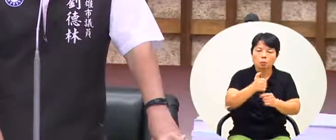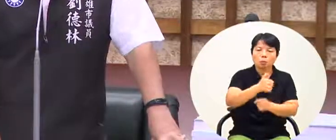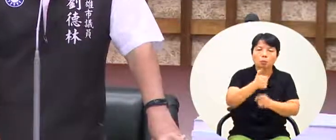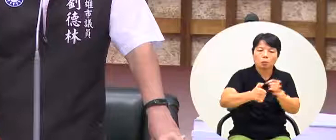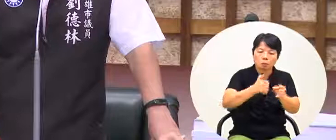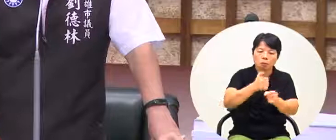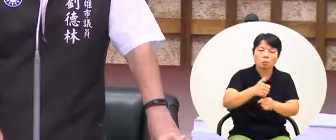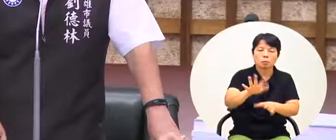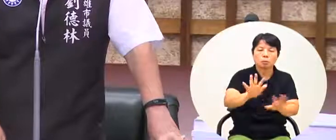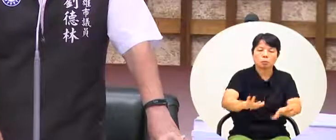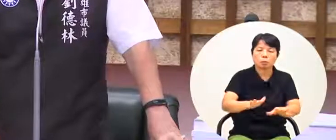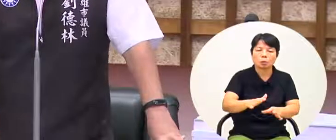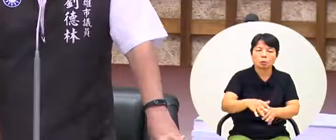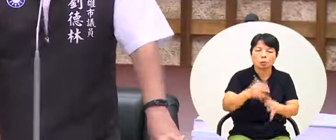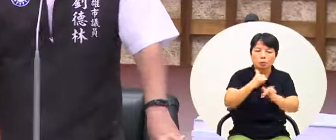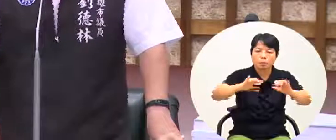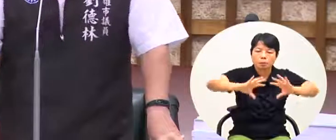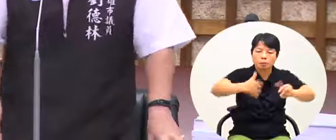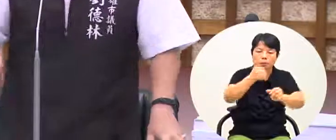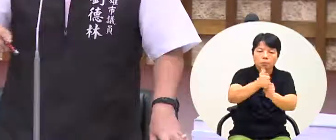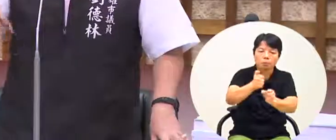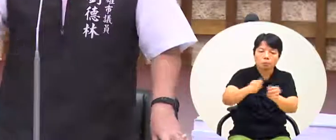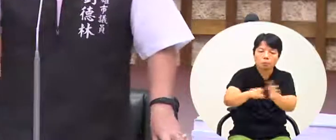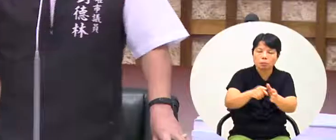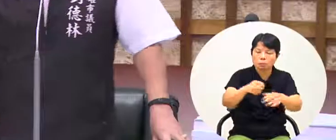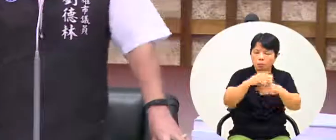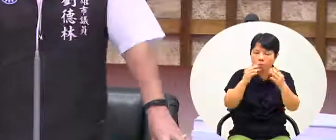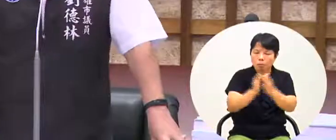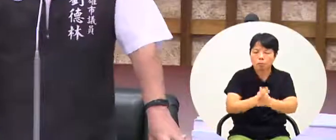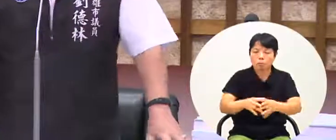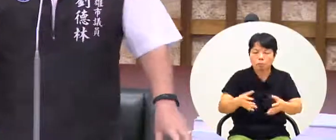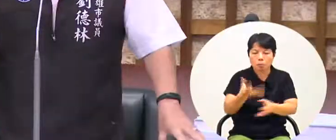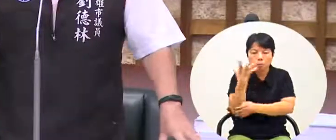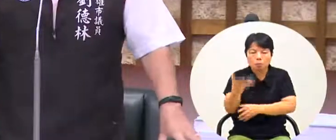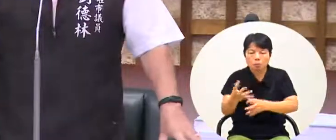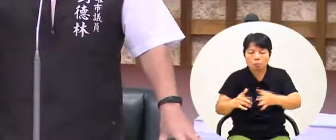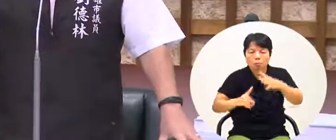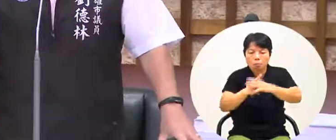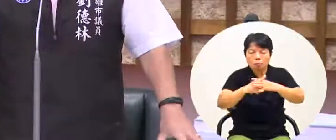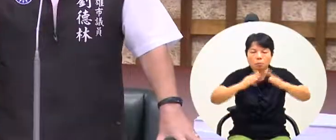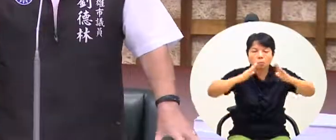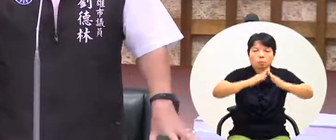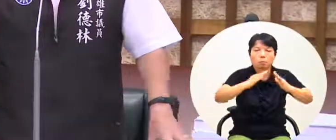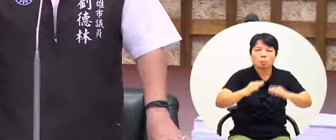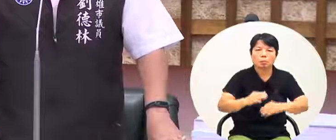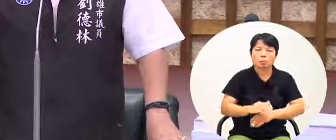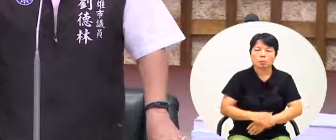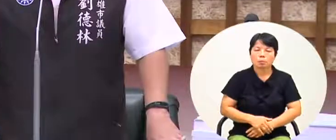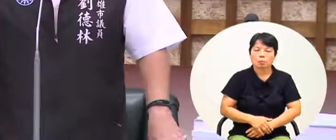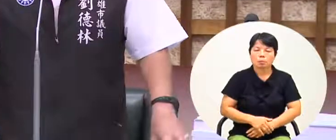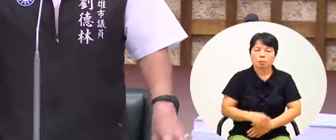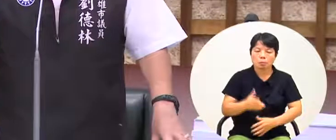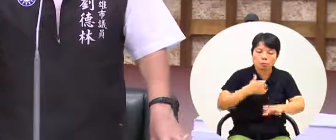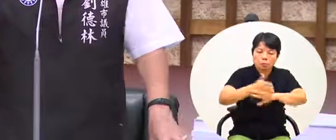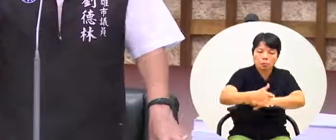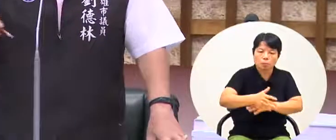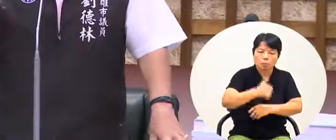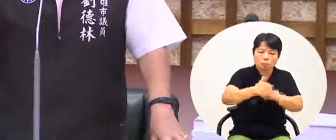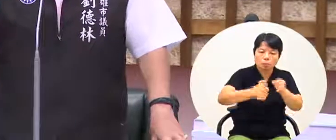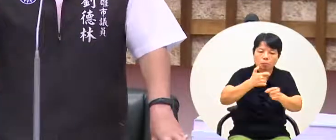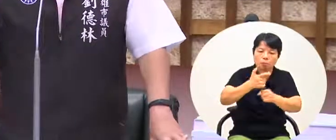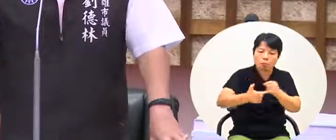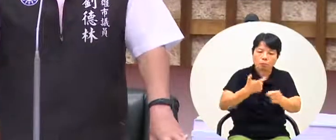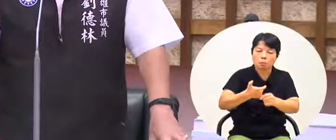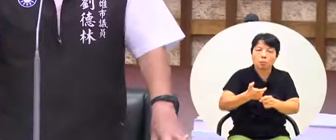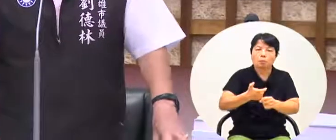所谓的透天厝。在这个透天厝的一个起造，那经过了这50-60年，这个透天厝